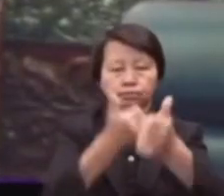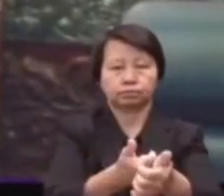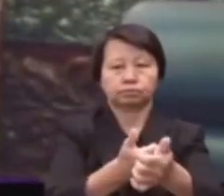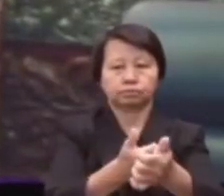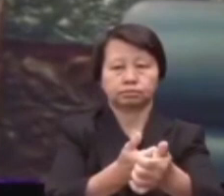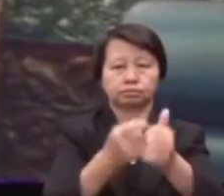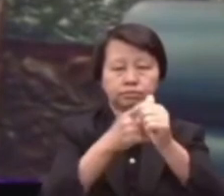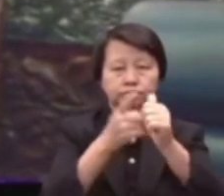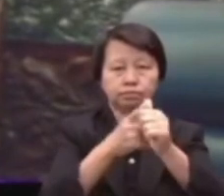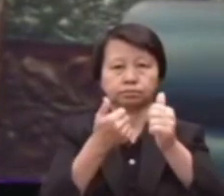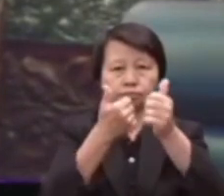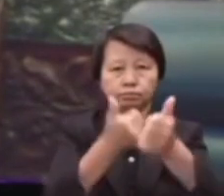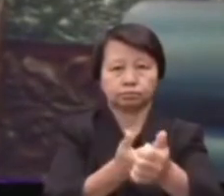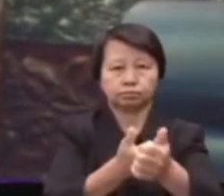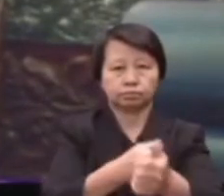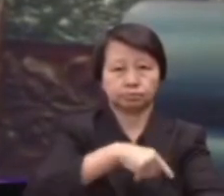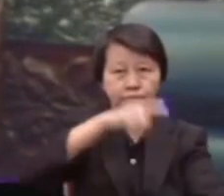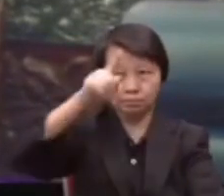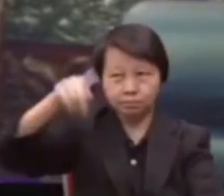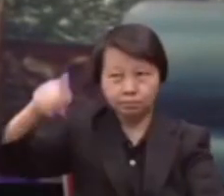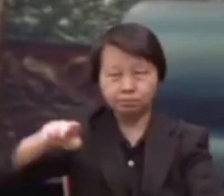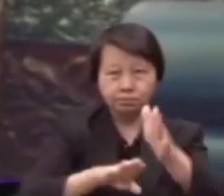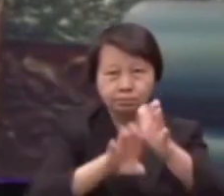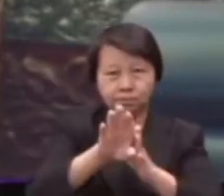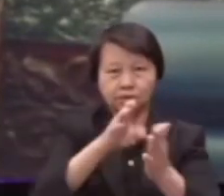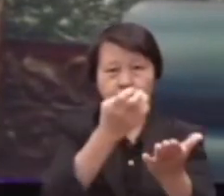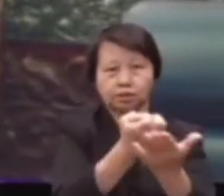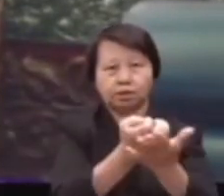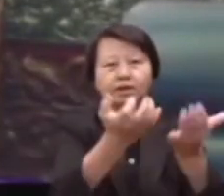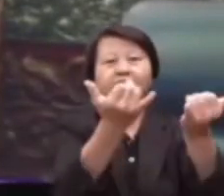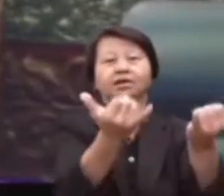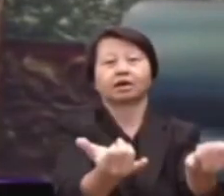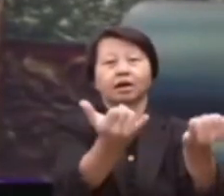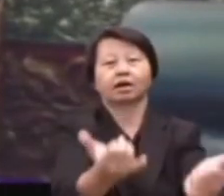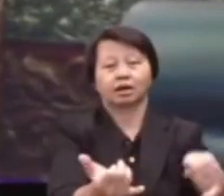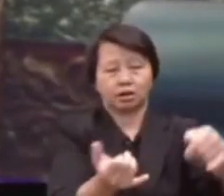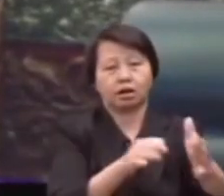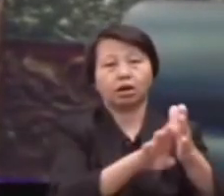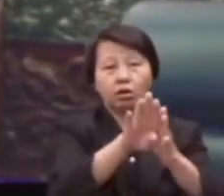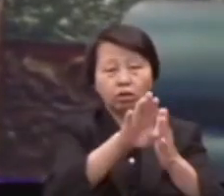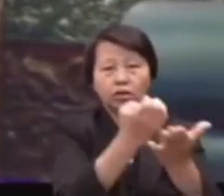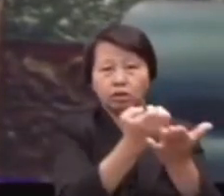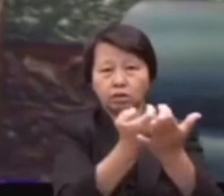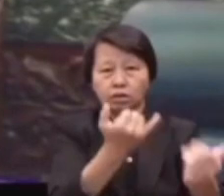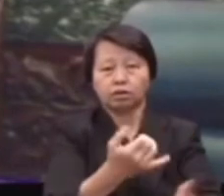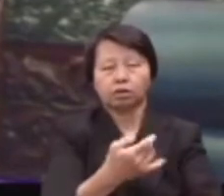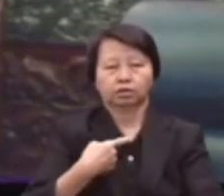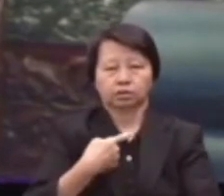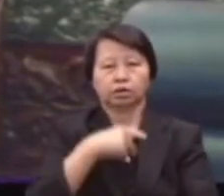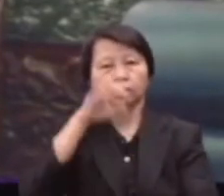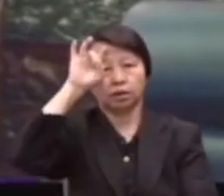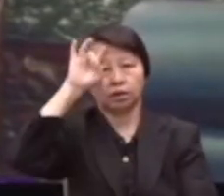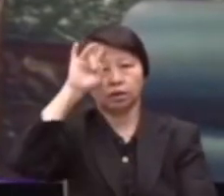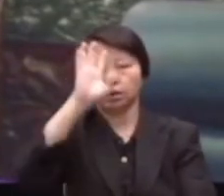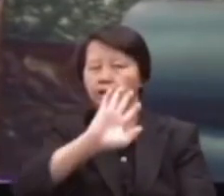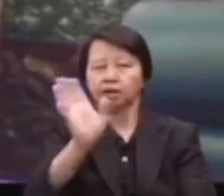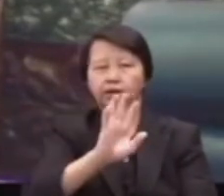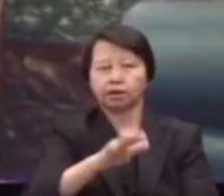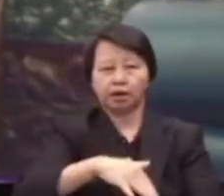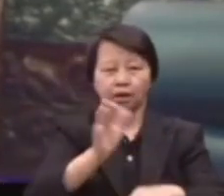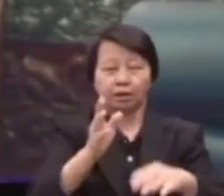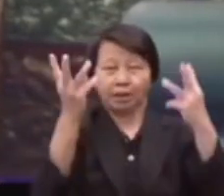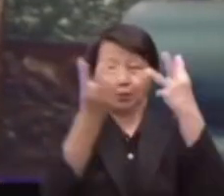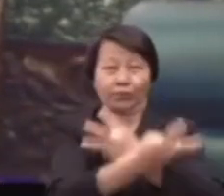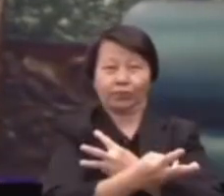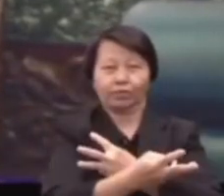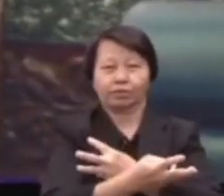kepada unjuran dan prestasi ekonomi sekarang, kita insyaAllah tidak akan menjadi lebih teruk daripada